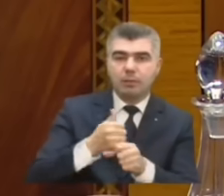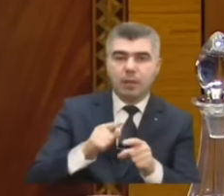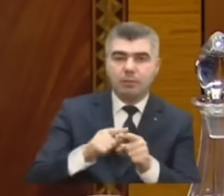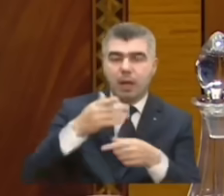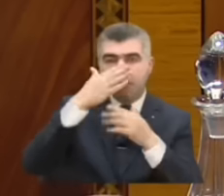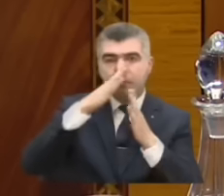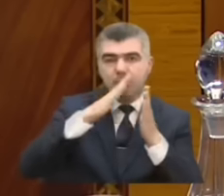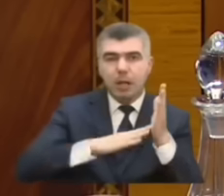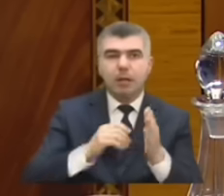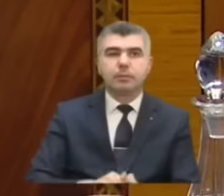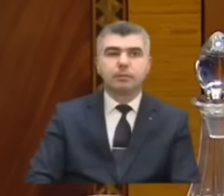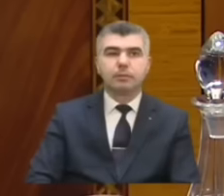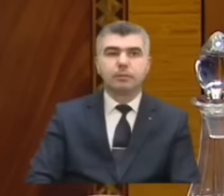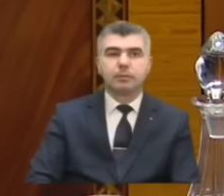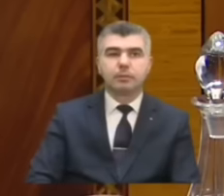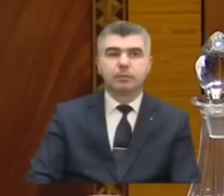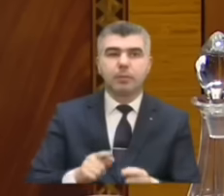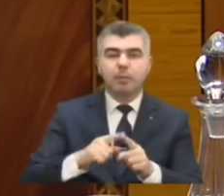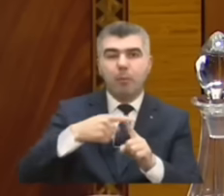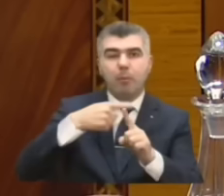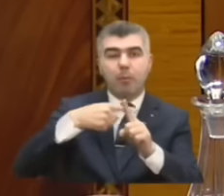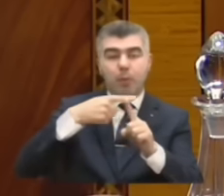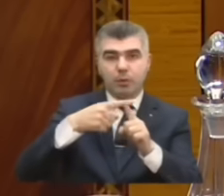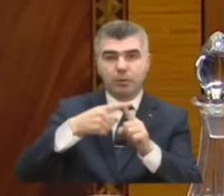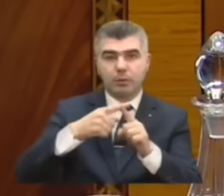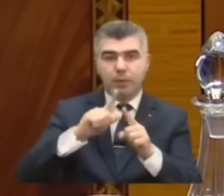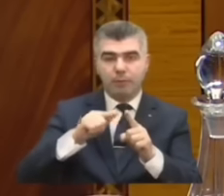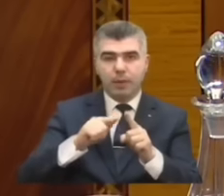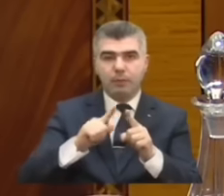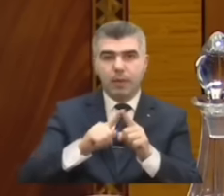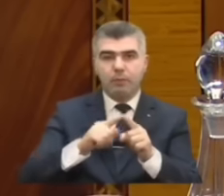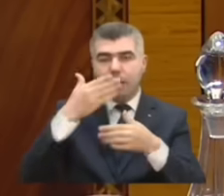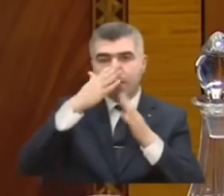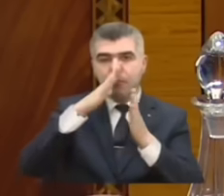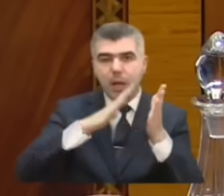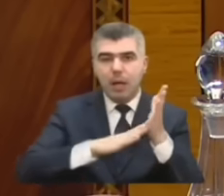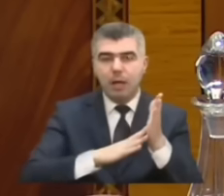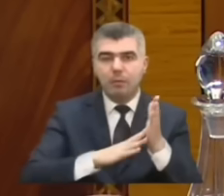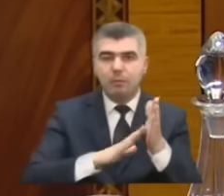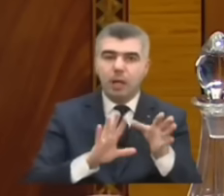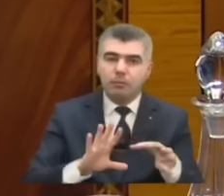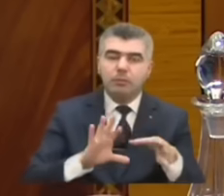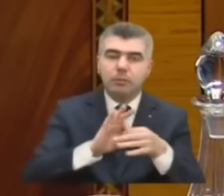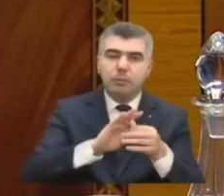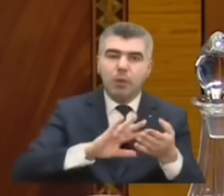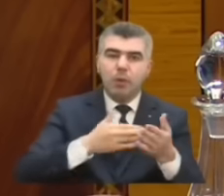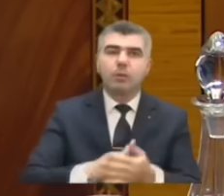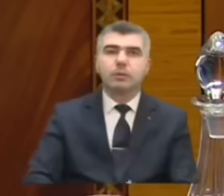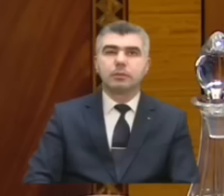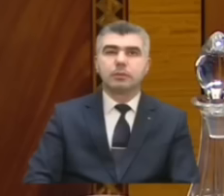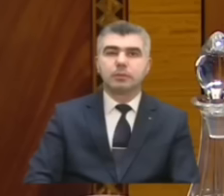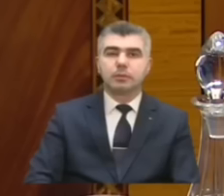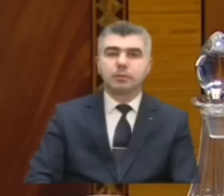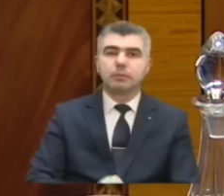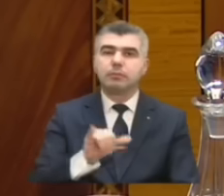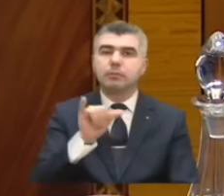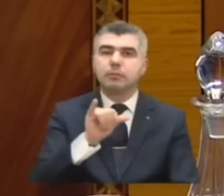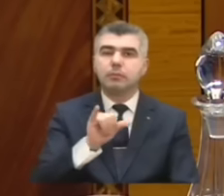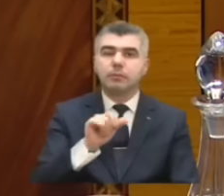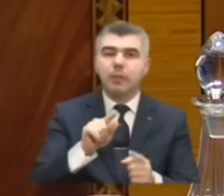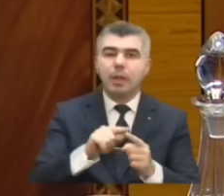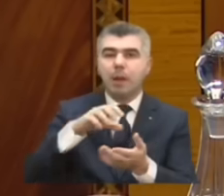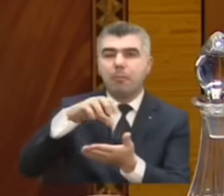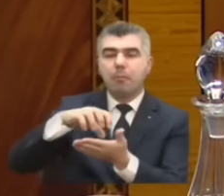المغربية ورفع مستوى التنافسية حتى يصير المغرب شريكا إقليميا لا غنى عنه.